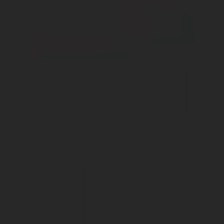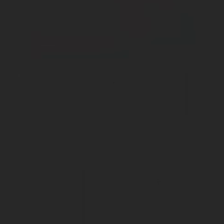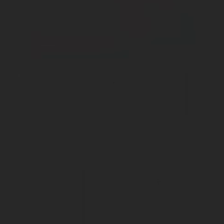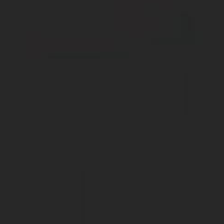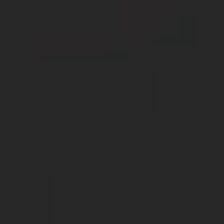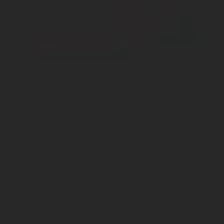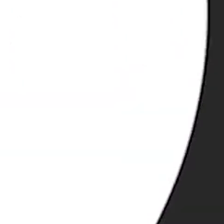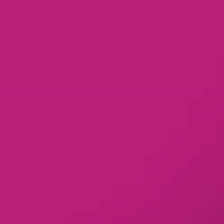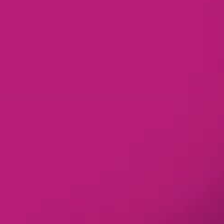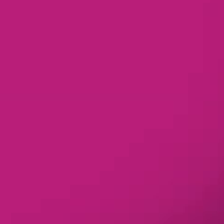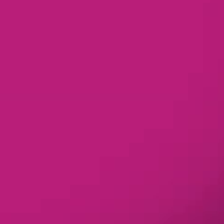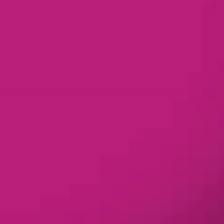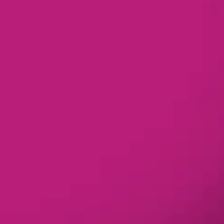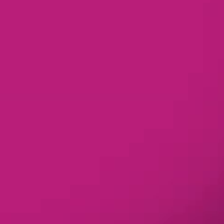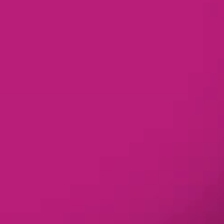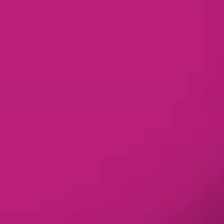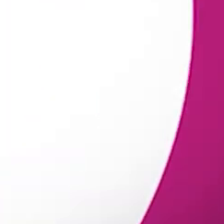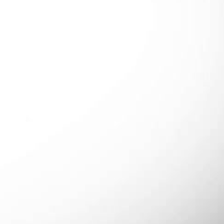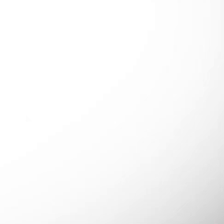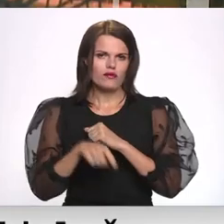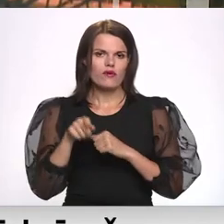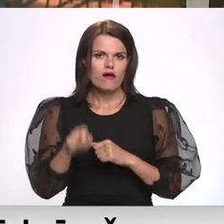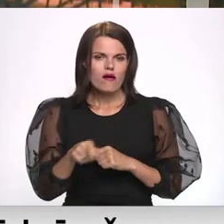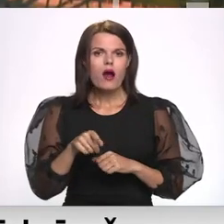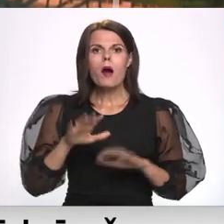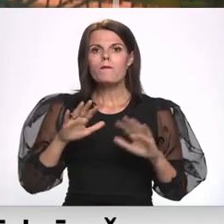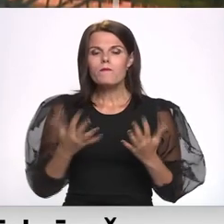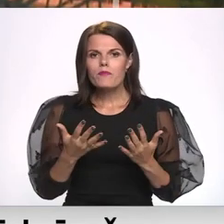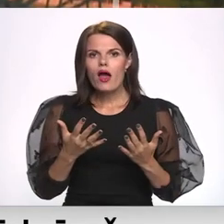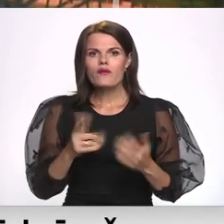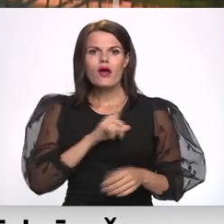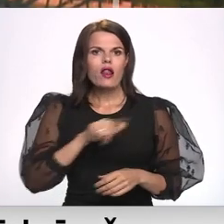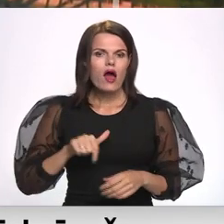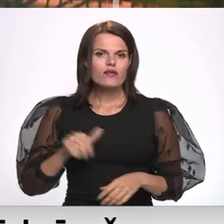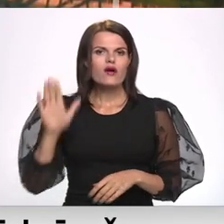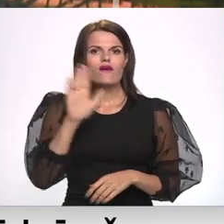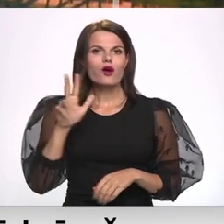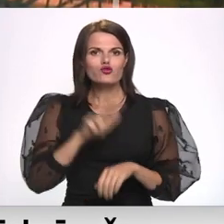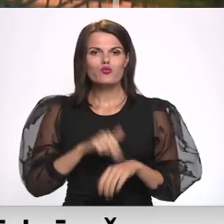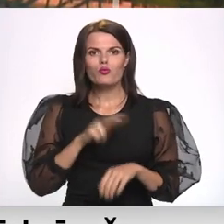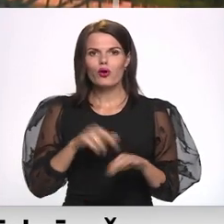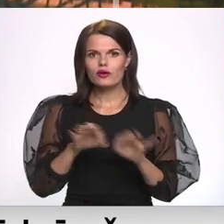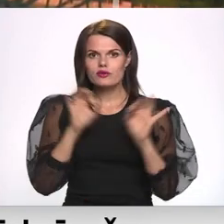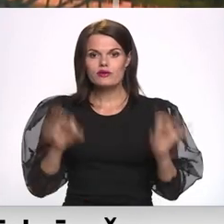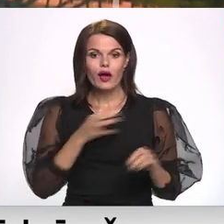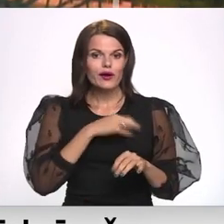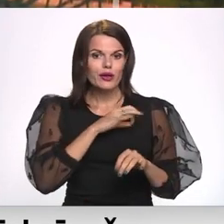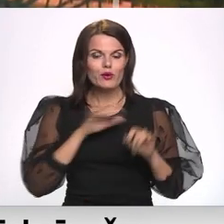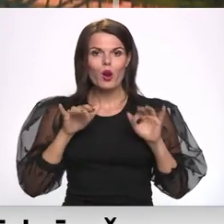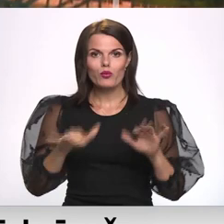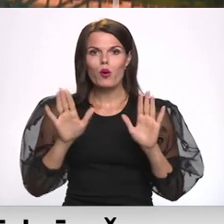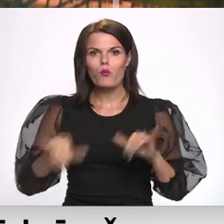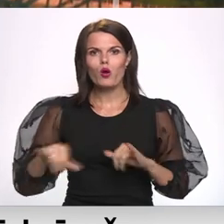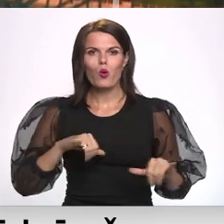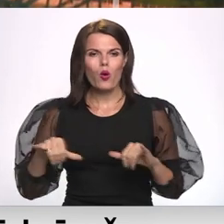Re, viss ēters ir te! Bet Latvijā valsts policija sākusi kriminālu procesu par huligānismu pēc